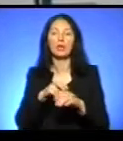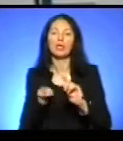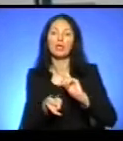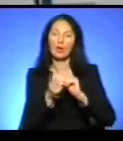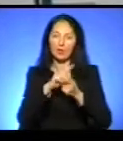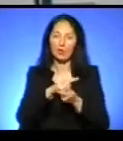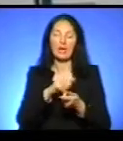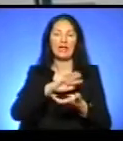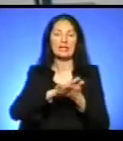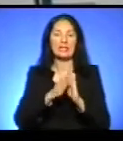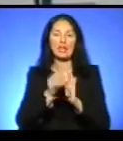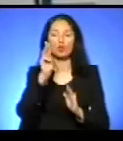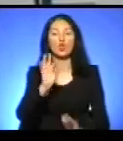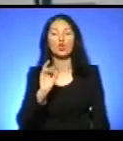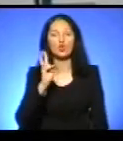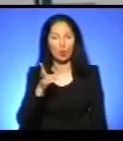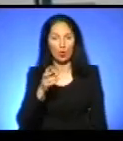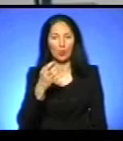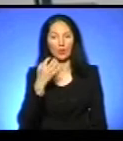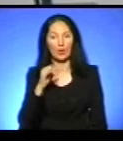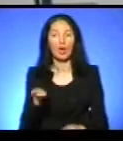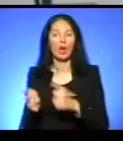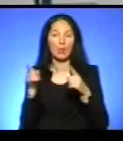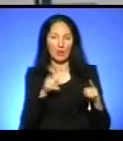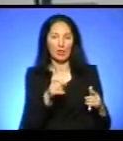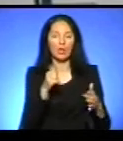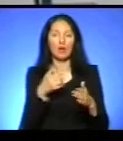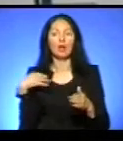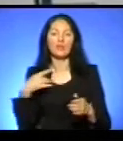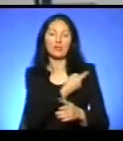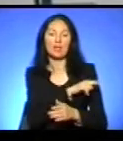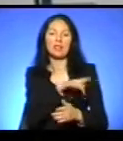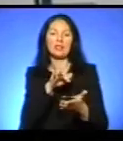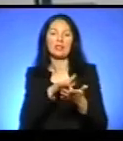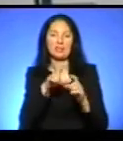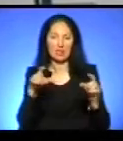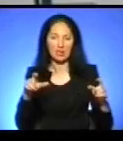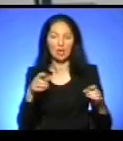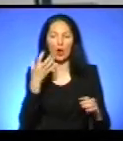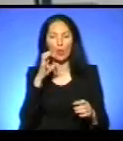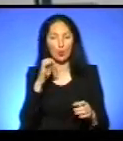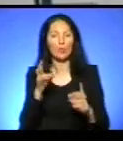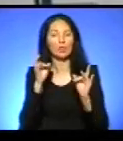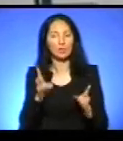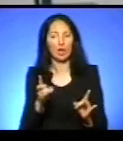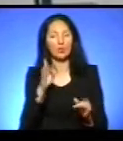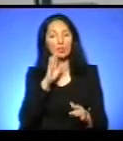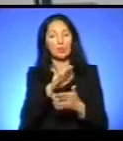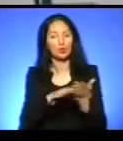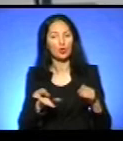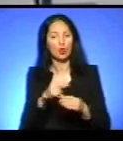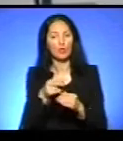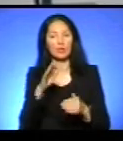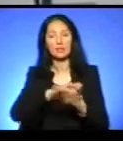опікового шоку. Травмовану перевезли до Львівського центру опікової травми, де вона продовжує лікування. Стан 61-річного чоловіка,